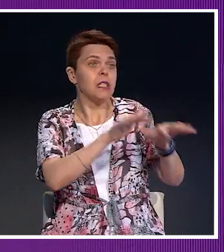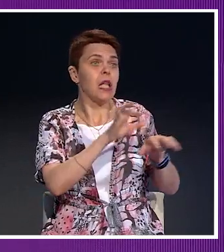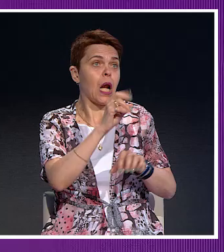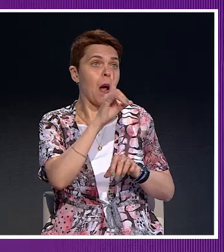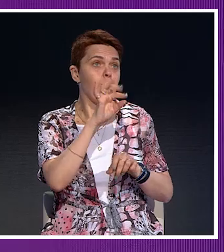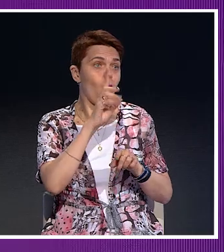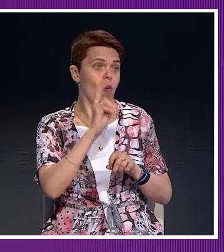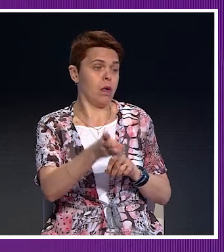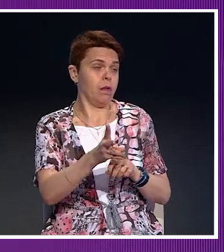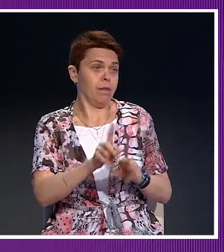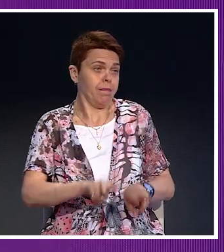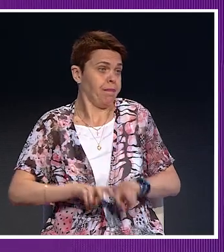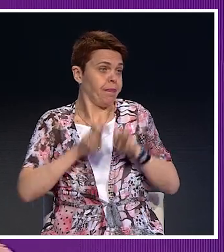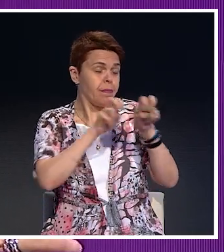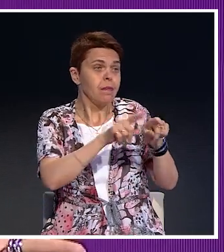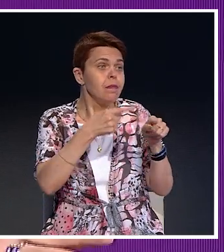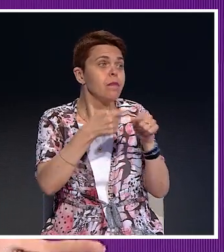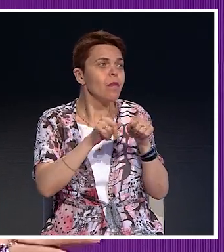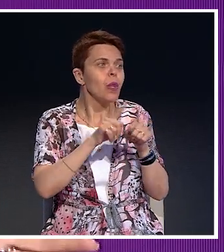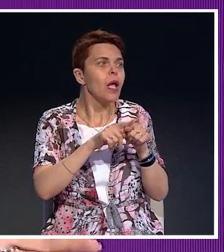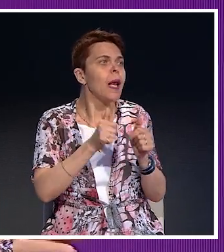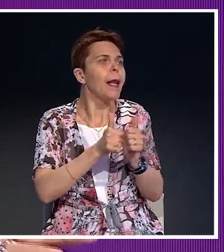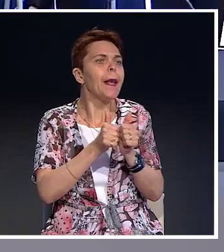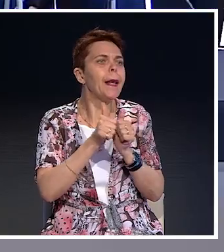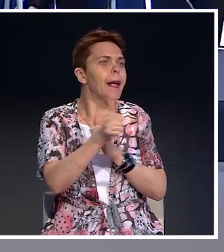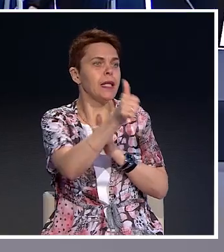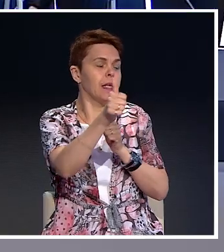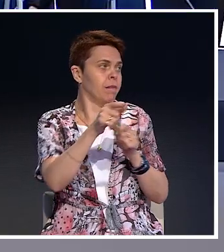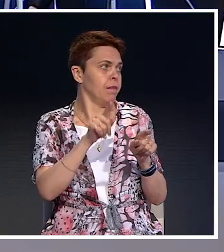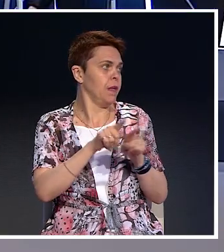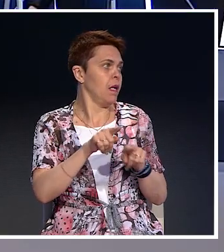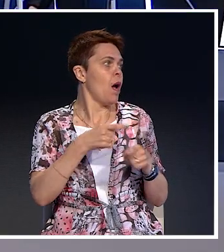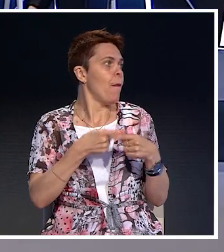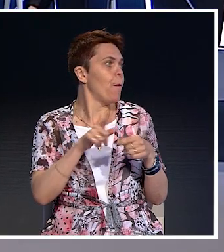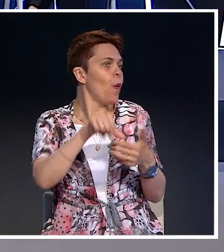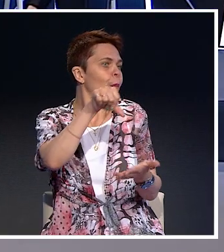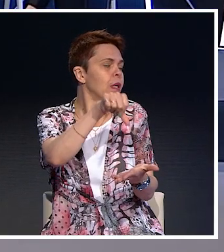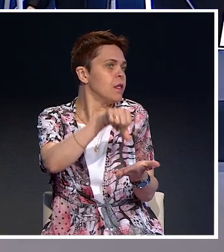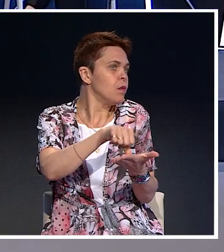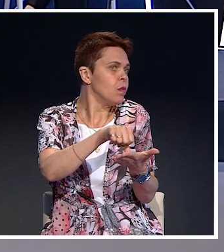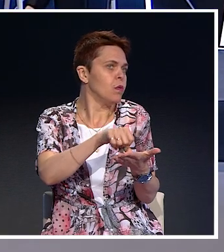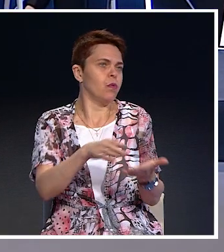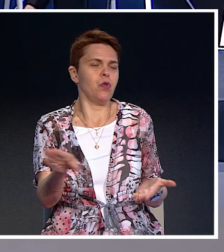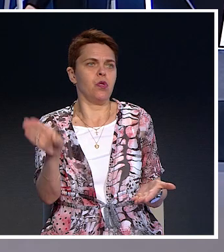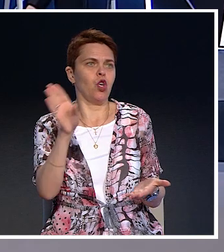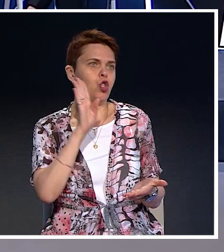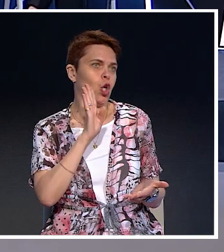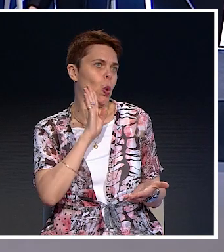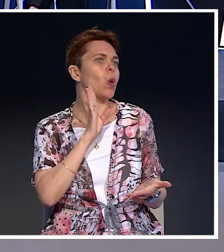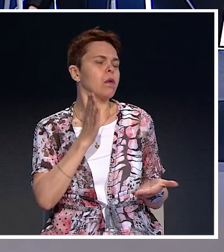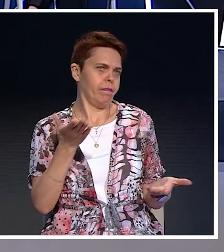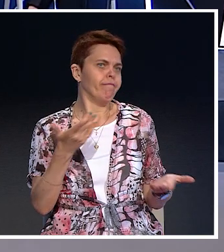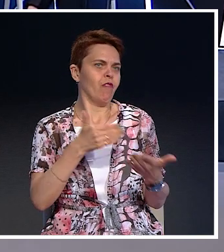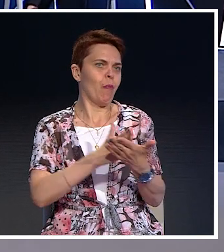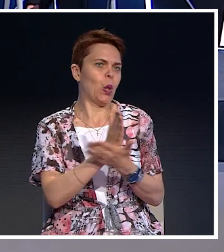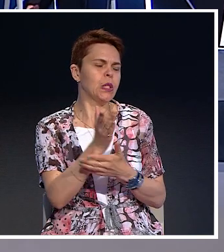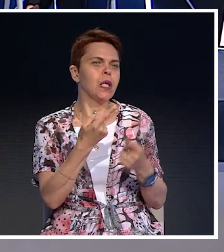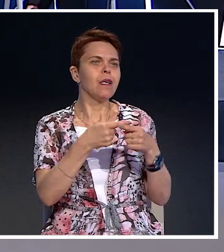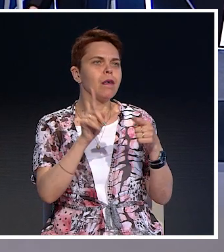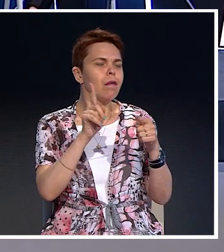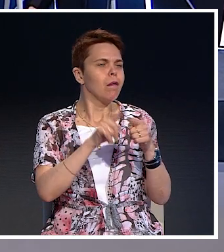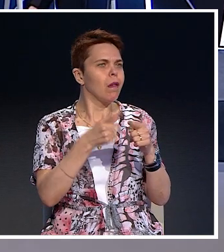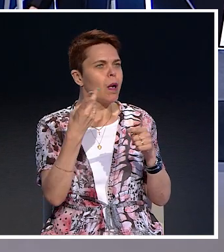вставлені, взагалі, от по встановленню рівності між чоловіками і жінками і по присутності жінок в політиці. І це по-чесному, да? Це